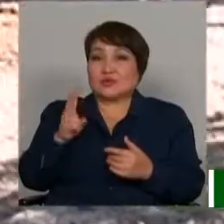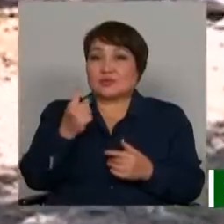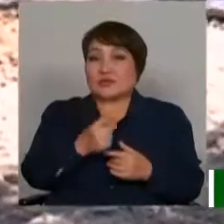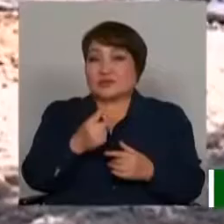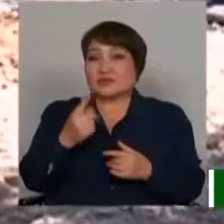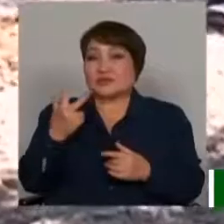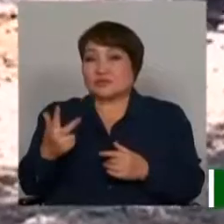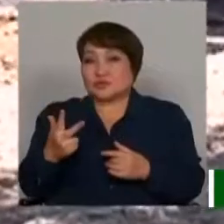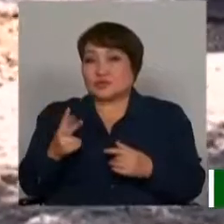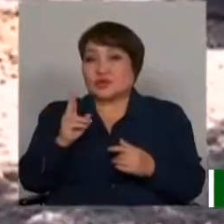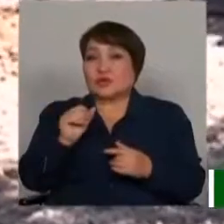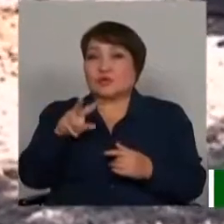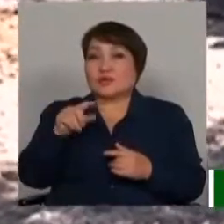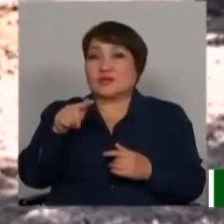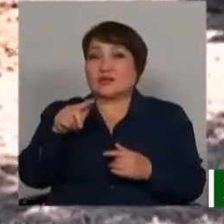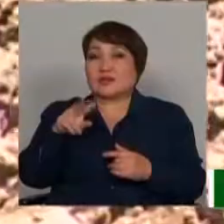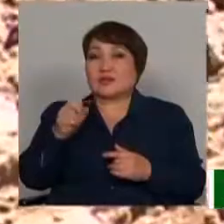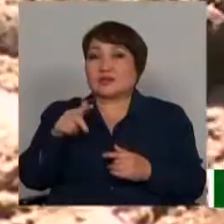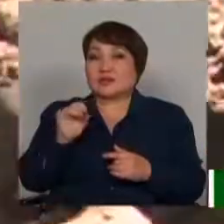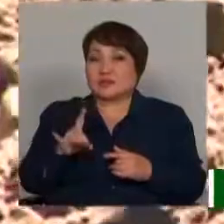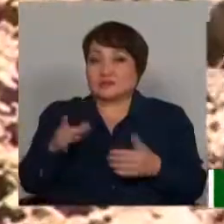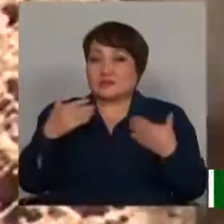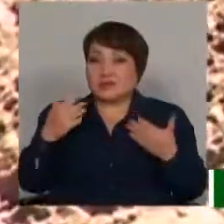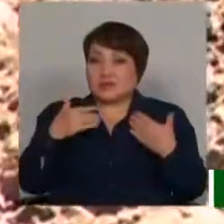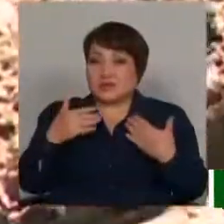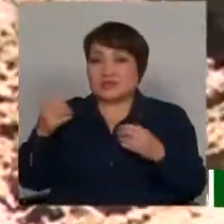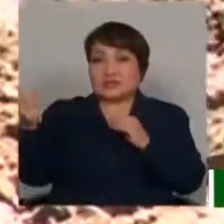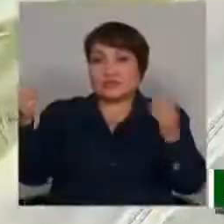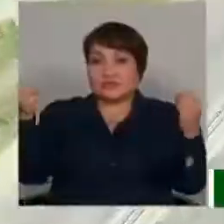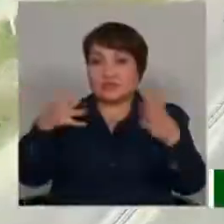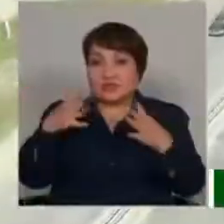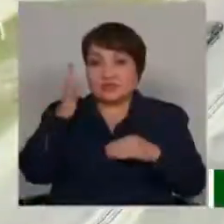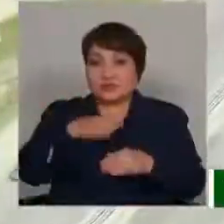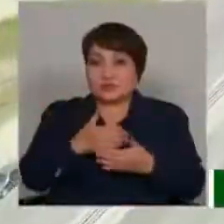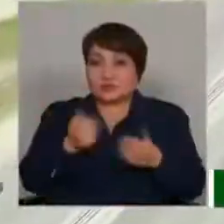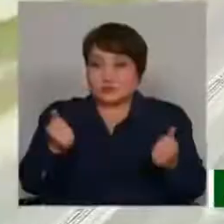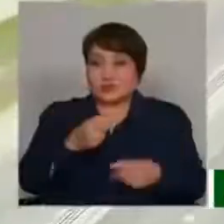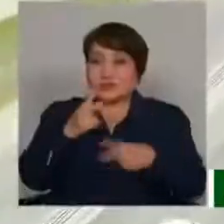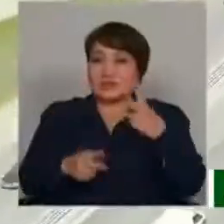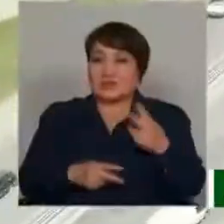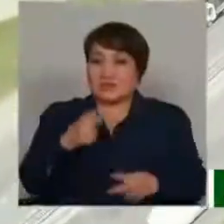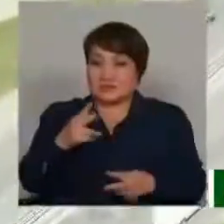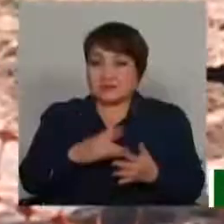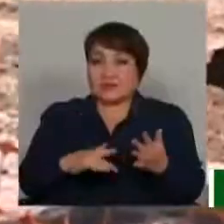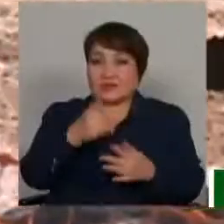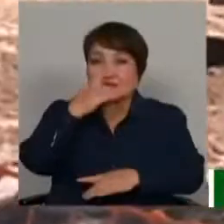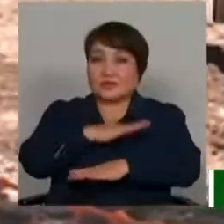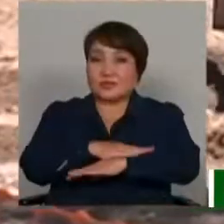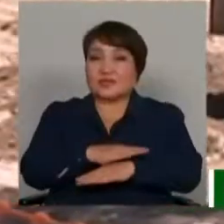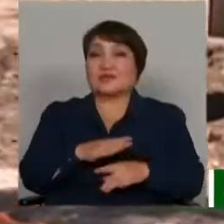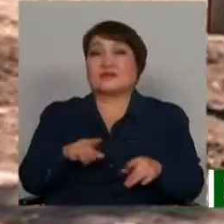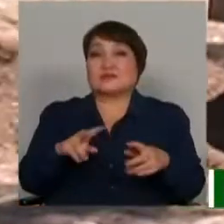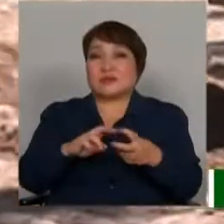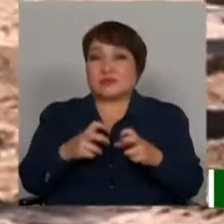шағын аудандарындағы саябақтарда жарық пен су жүйесі жоқтығын айтып шағымданған. Қала әкімі түйткілдердің орындалу барысына тоқталып,